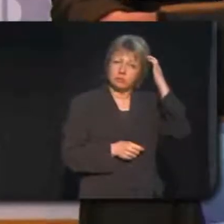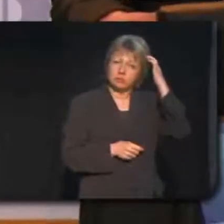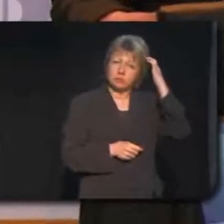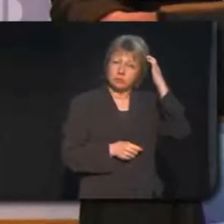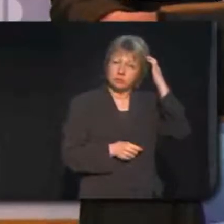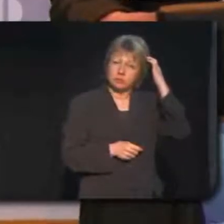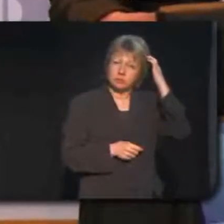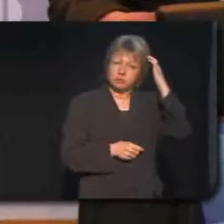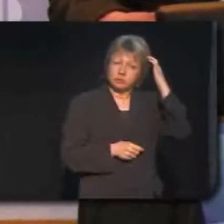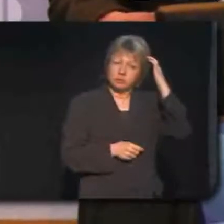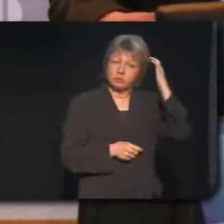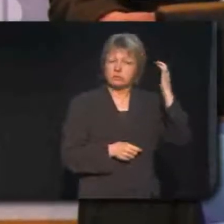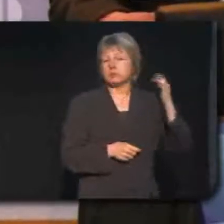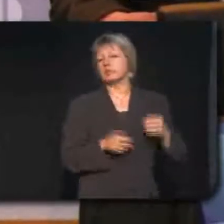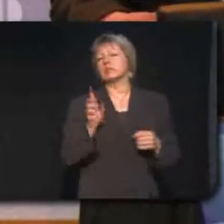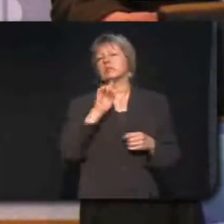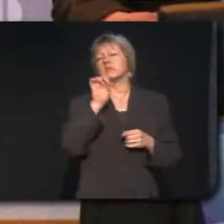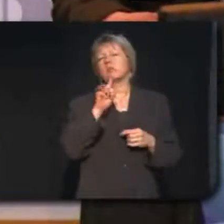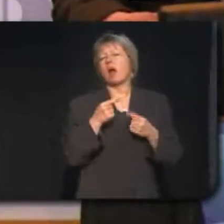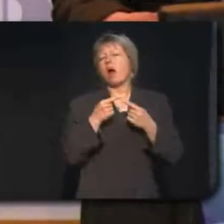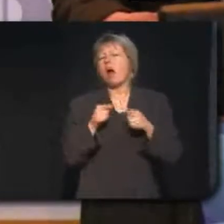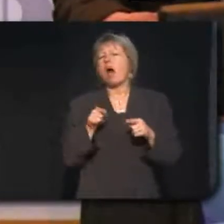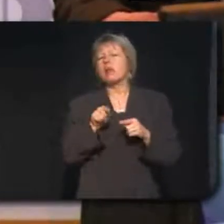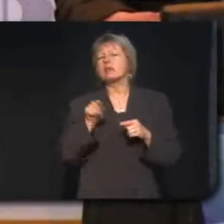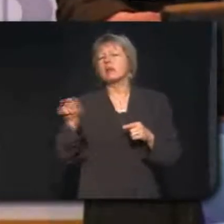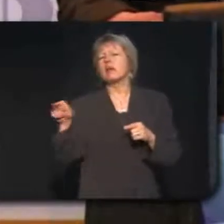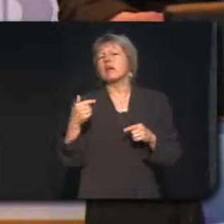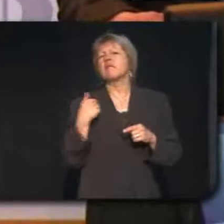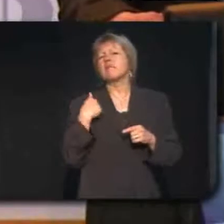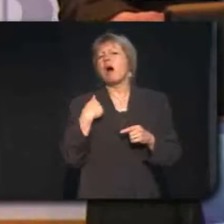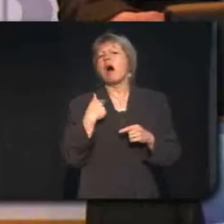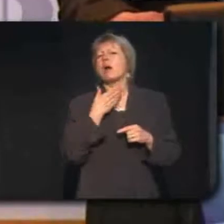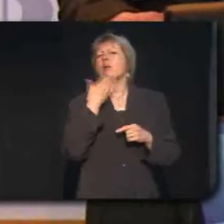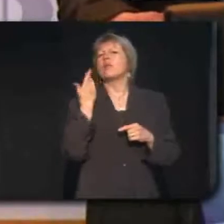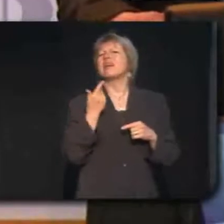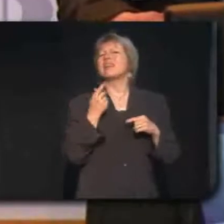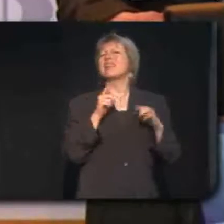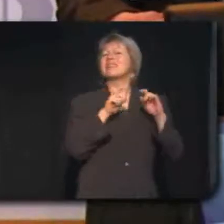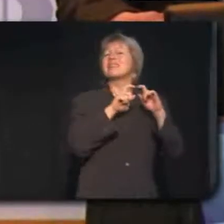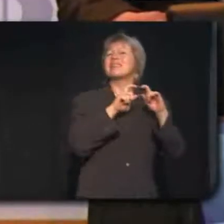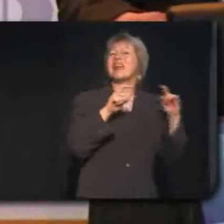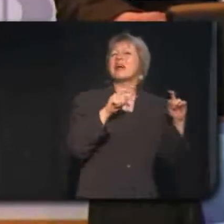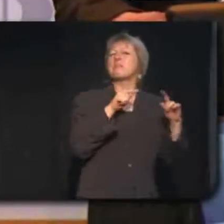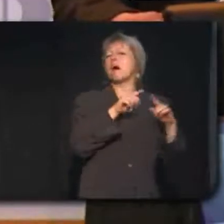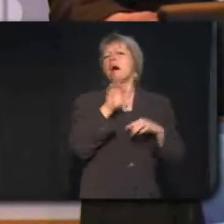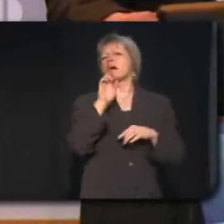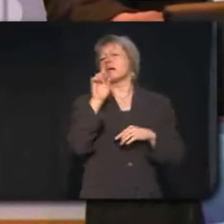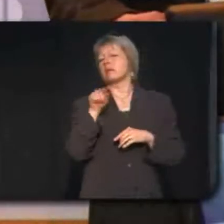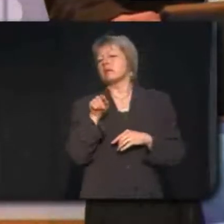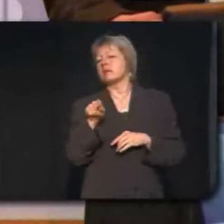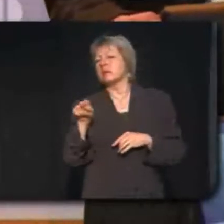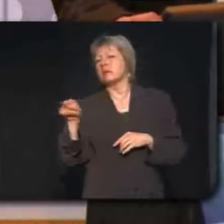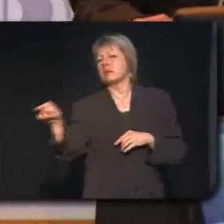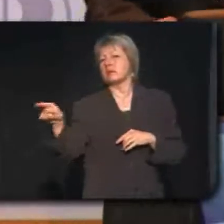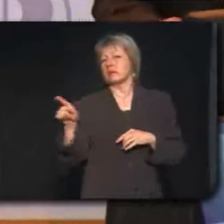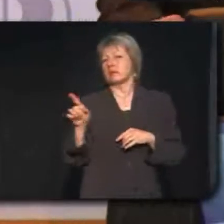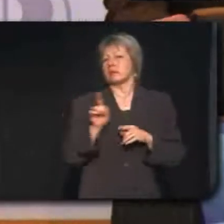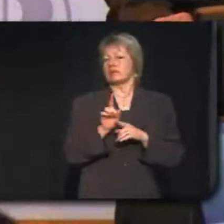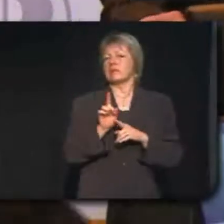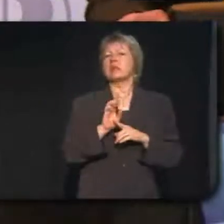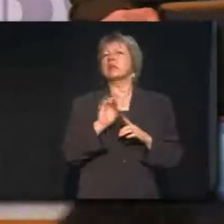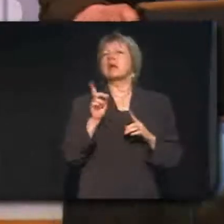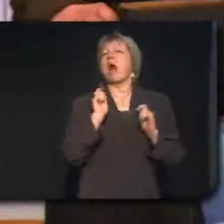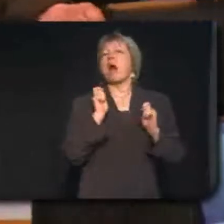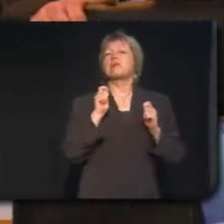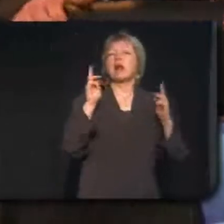bei den anderen ging es immer nur um Programmmodule und nicht um eine einzelgewinne da ging es nicht darum einen Anträge zu reduzieren